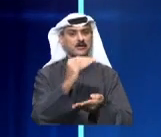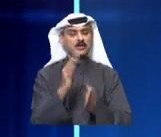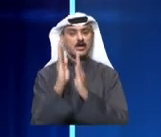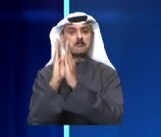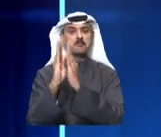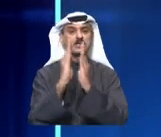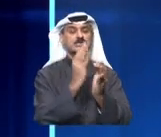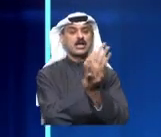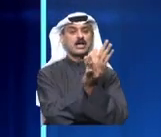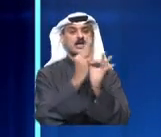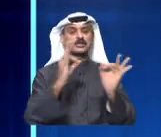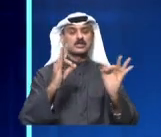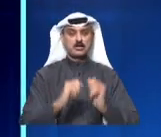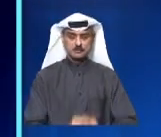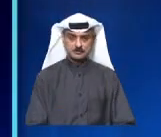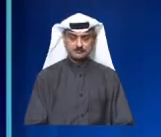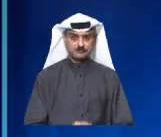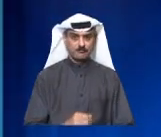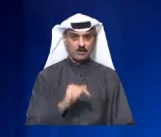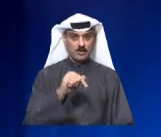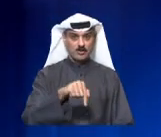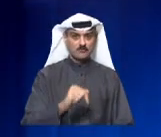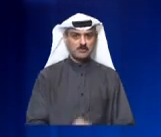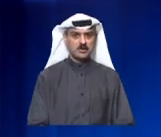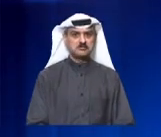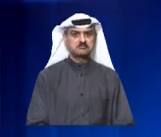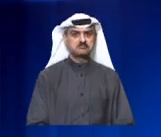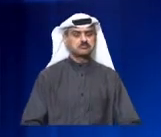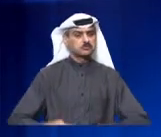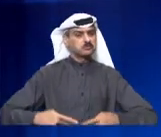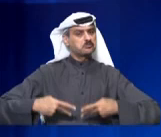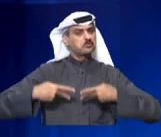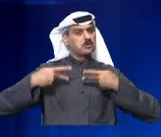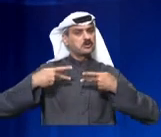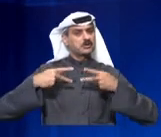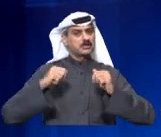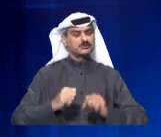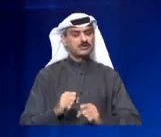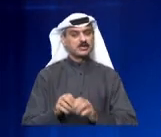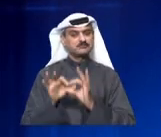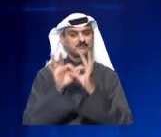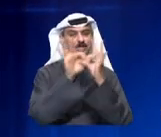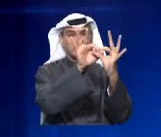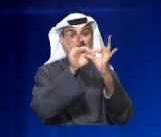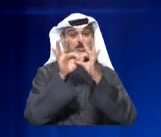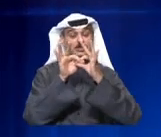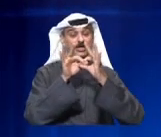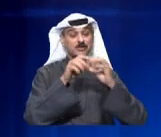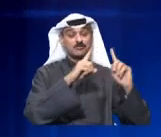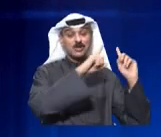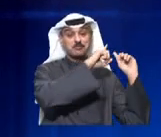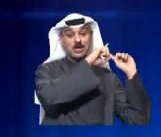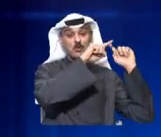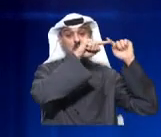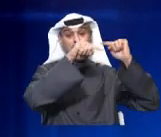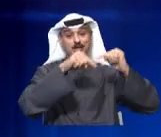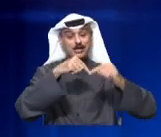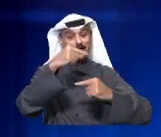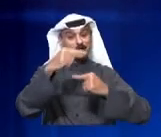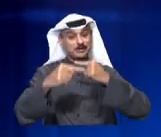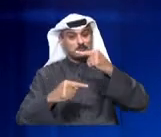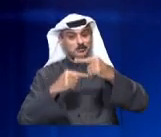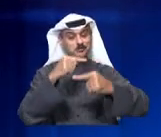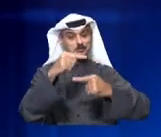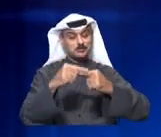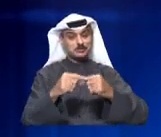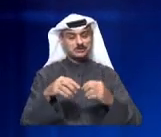الميادين، معربا سموه رعاه الله عن بالغ الاعتزاز بالعلاقات التاريخية والأخوية التي تجمع